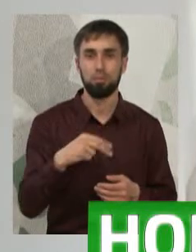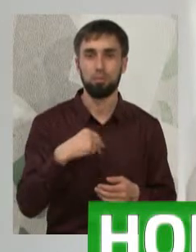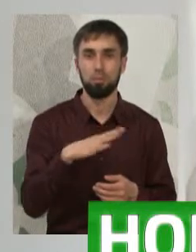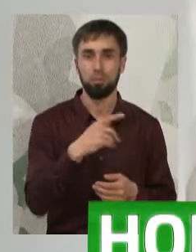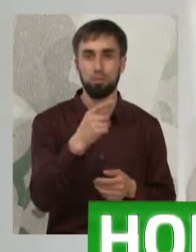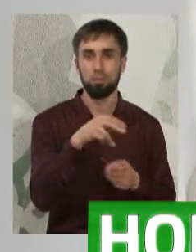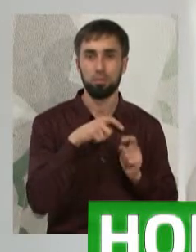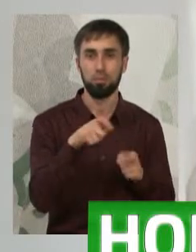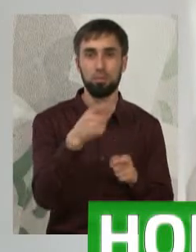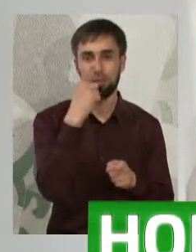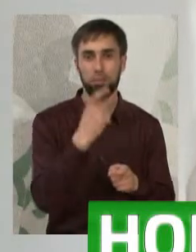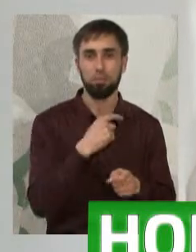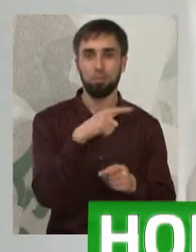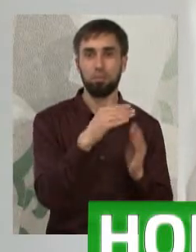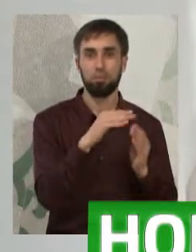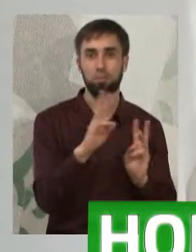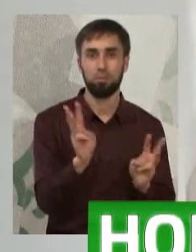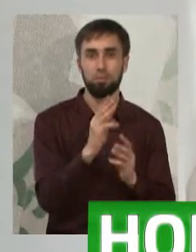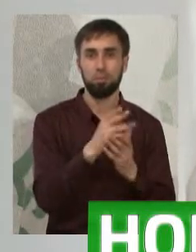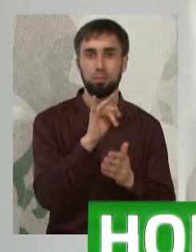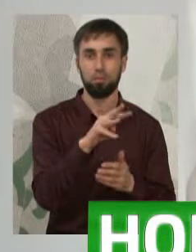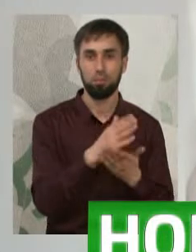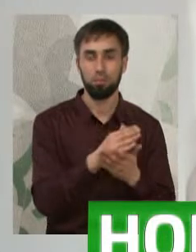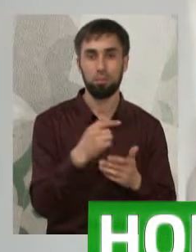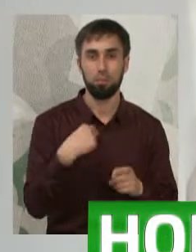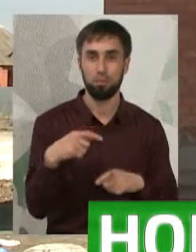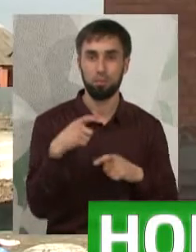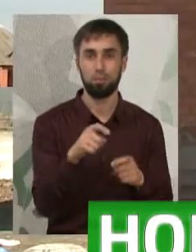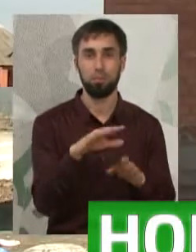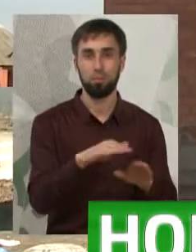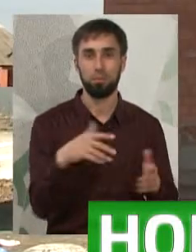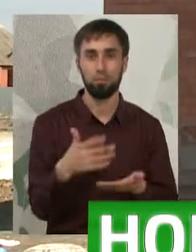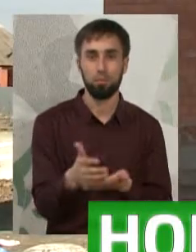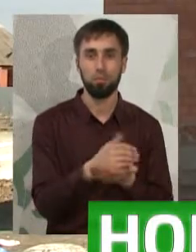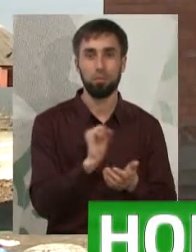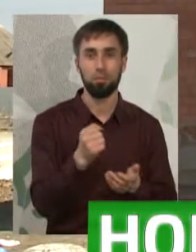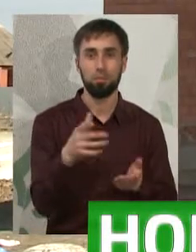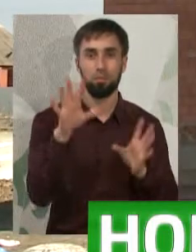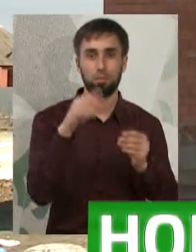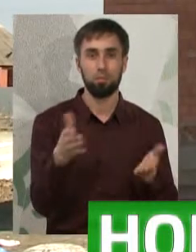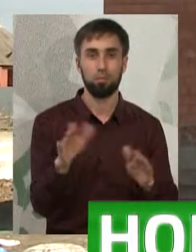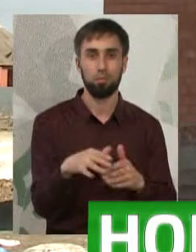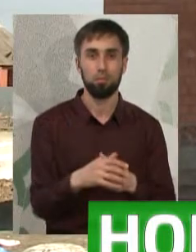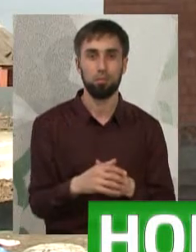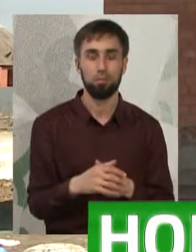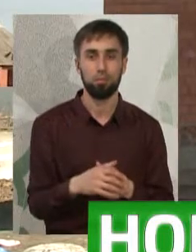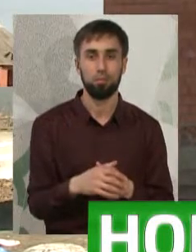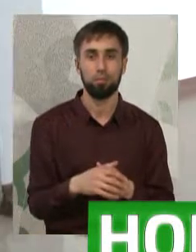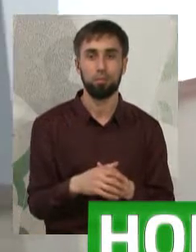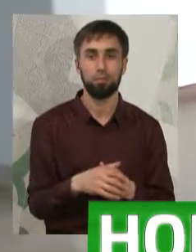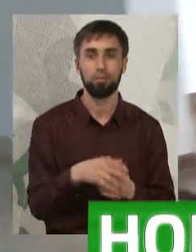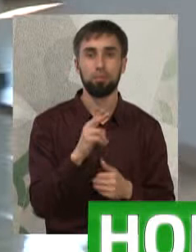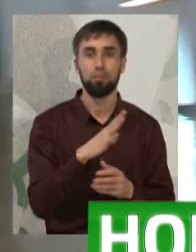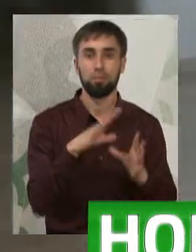младшей девочкой, и все. Вернуться или забрать что-то было невозможно. Все охватило огнем. Первые дни пожара семье в одночасье лишившейся